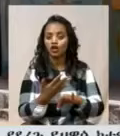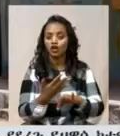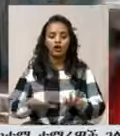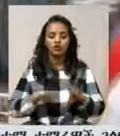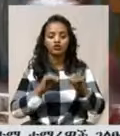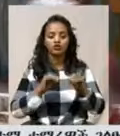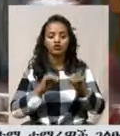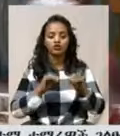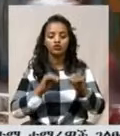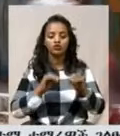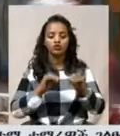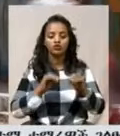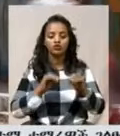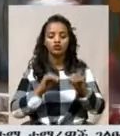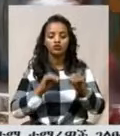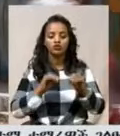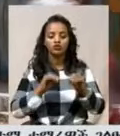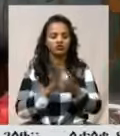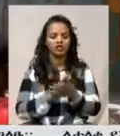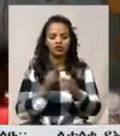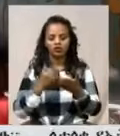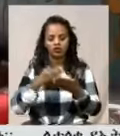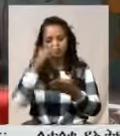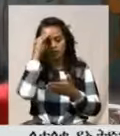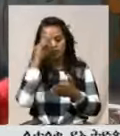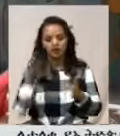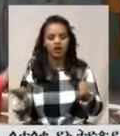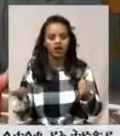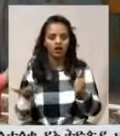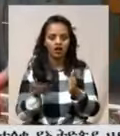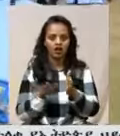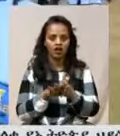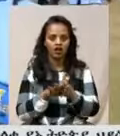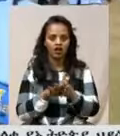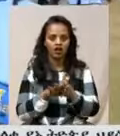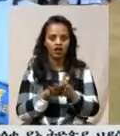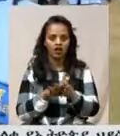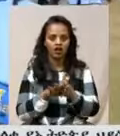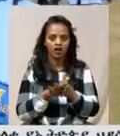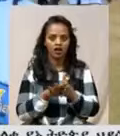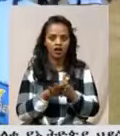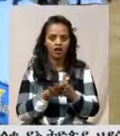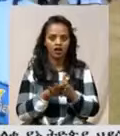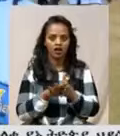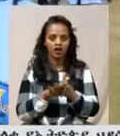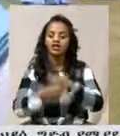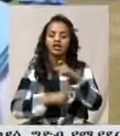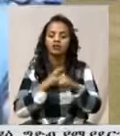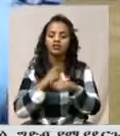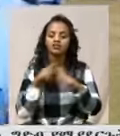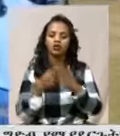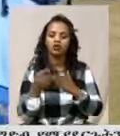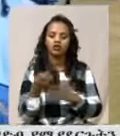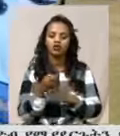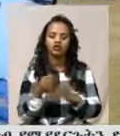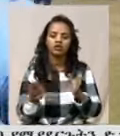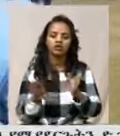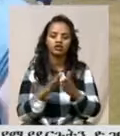እንዲያደርጉ ፈልገው ጠንክረው ተምረው አባይ እንዲቀደም ማድረግ አለባቸው። አሁን 10ኛ ዓመቱ ስለሆነ ለግድቡ